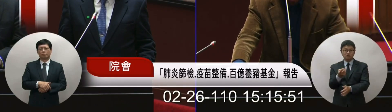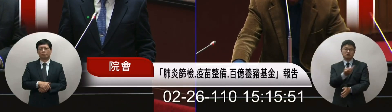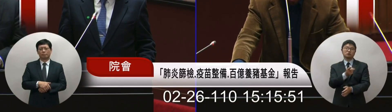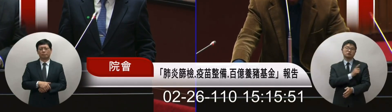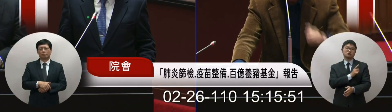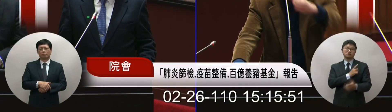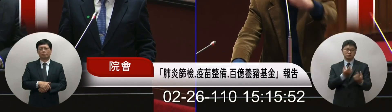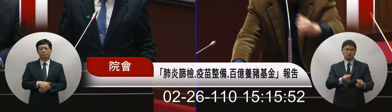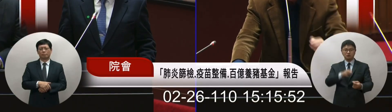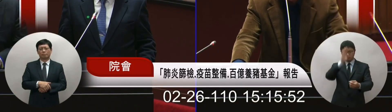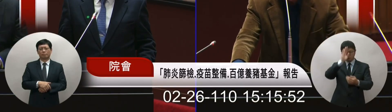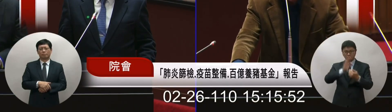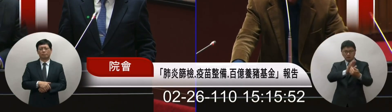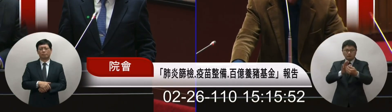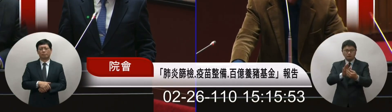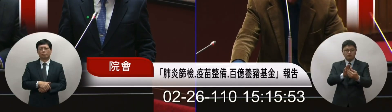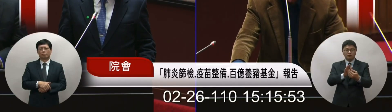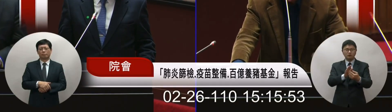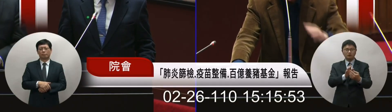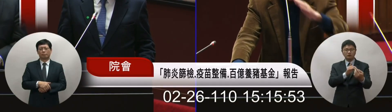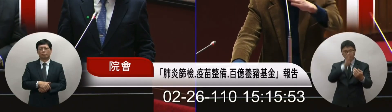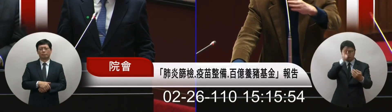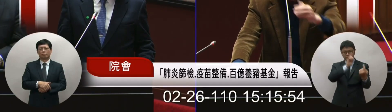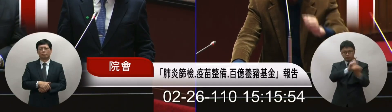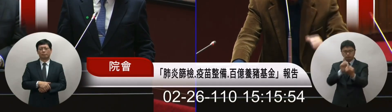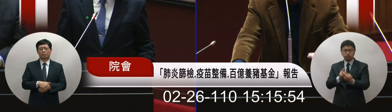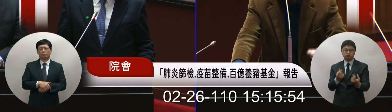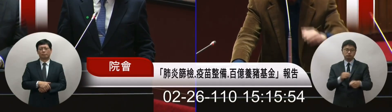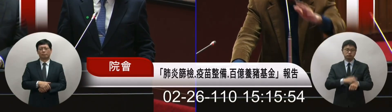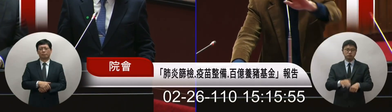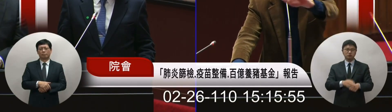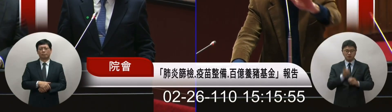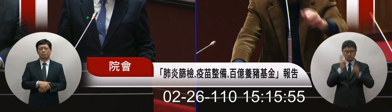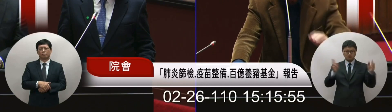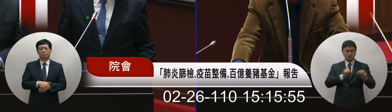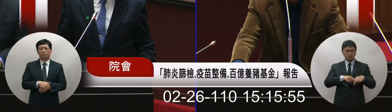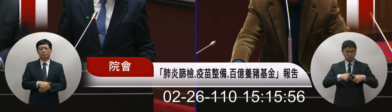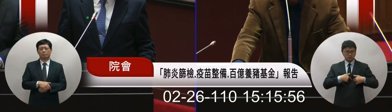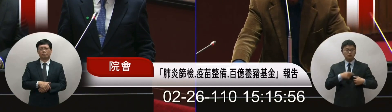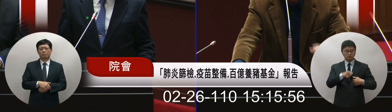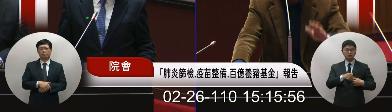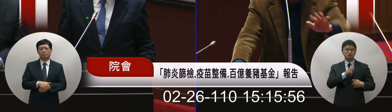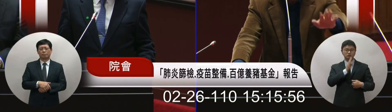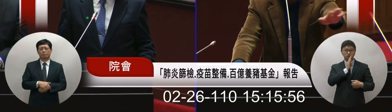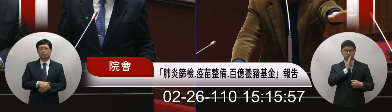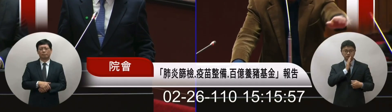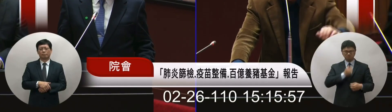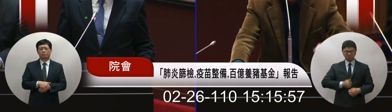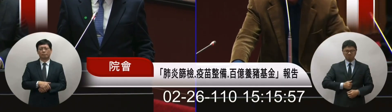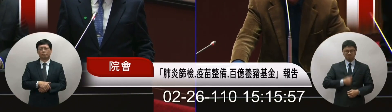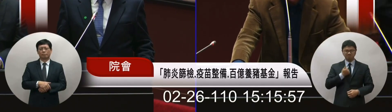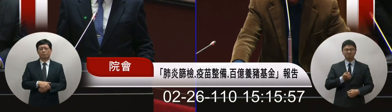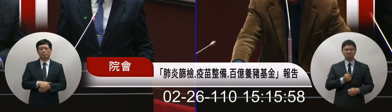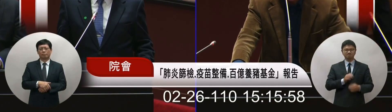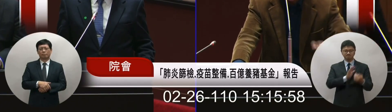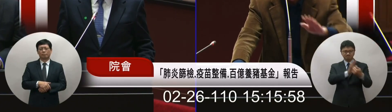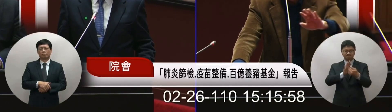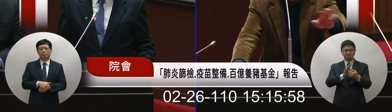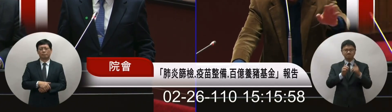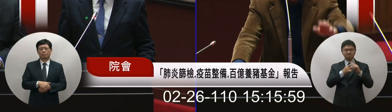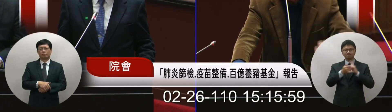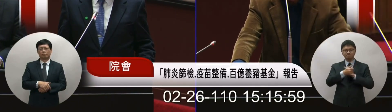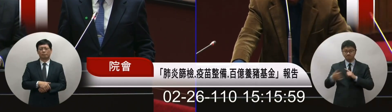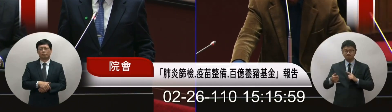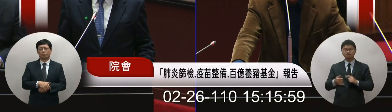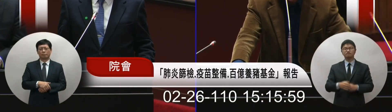疫人员啦，你嘛第一线的这个指挥中心也可以算防疫真正的防疫人员的啦，好，立马